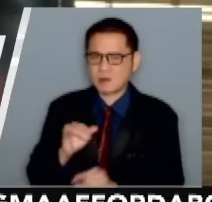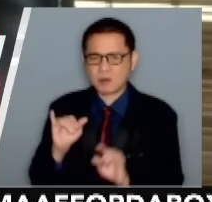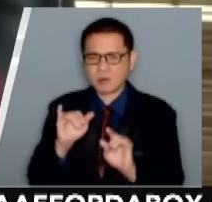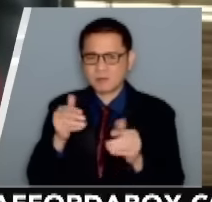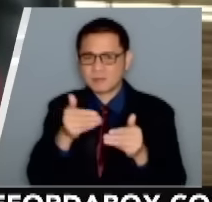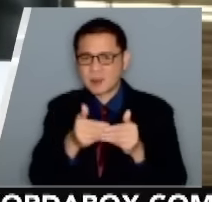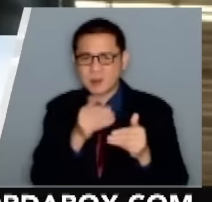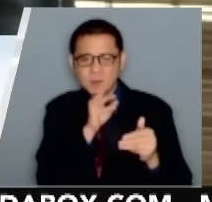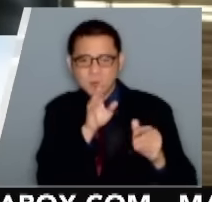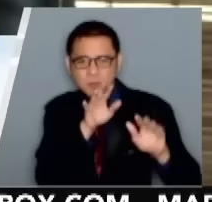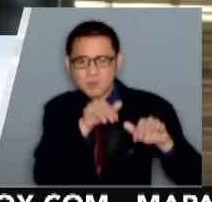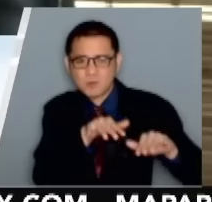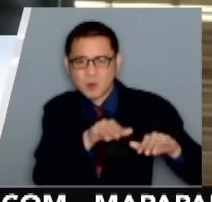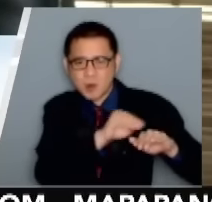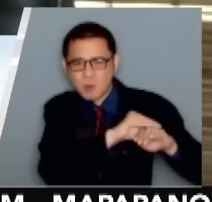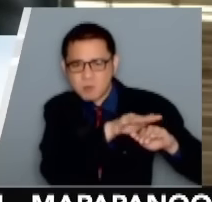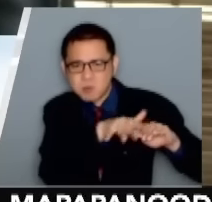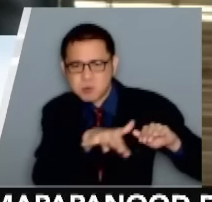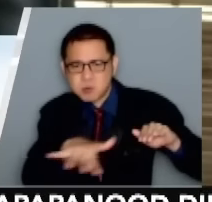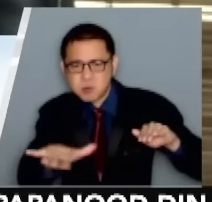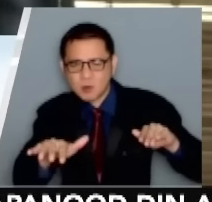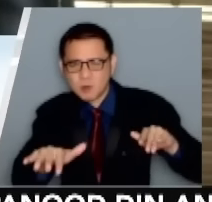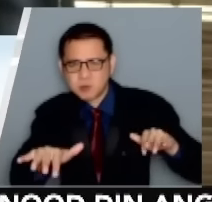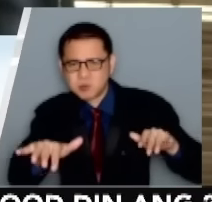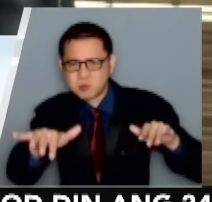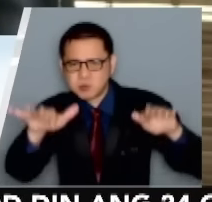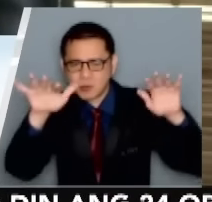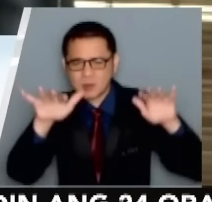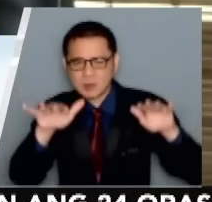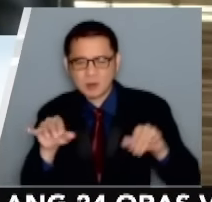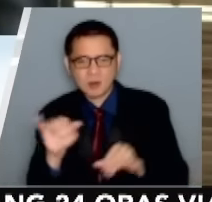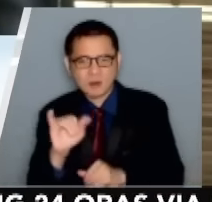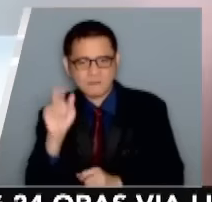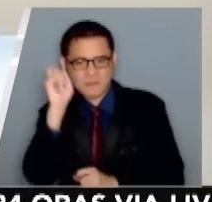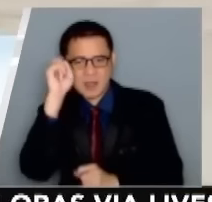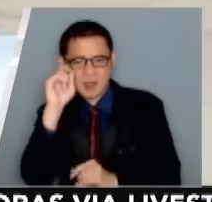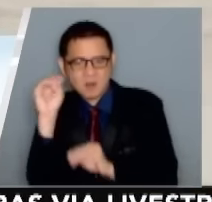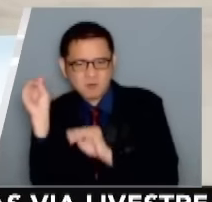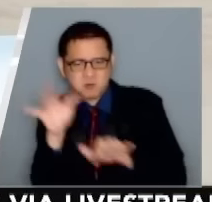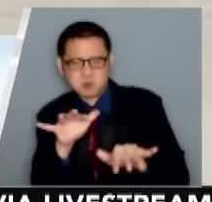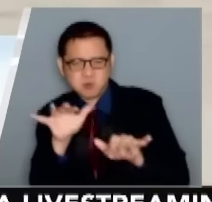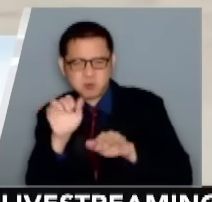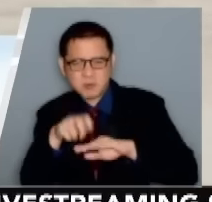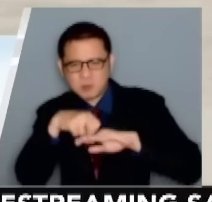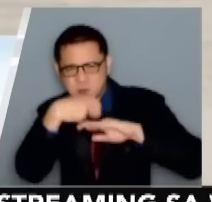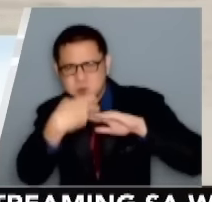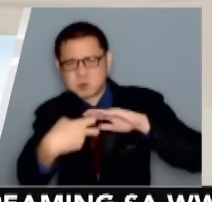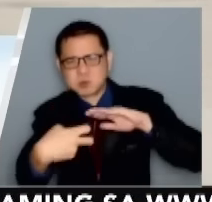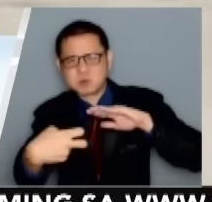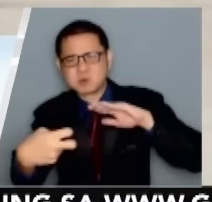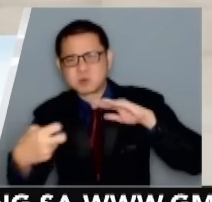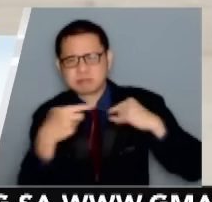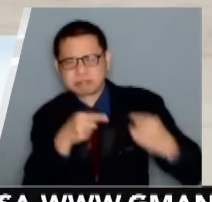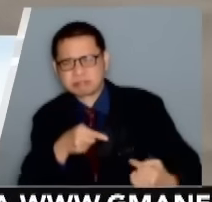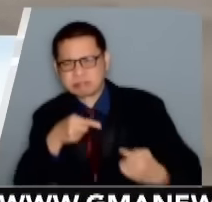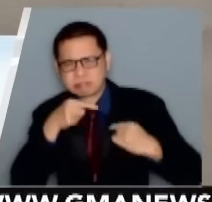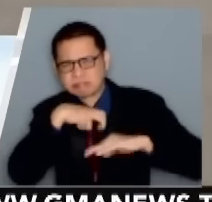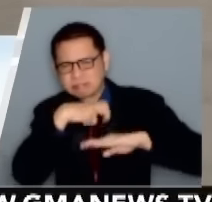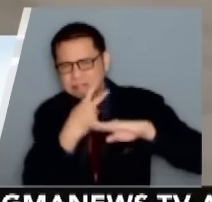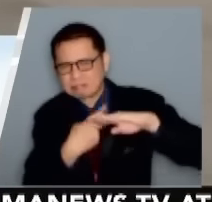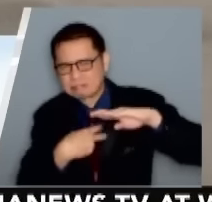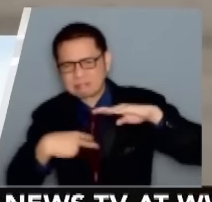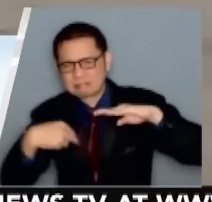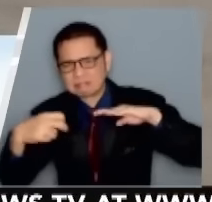Tsaka flowing talaga yung tubig. Oo, baka na siya doon, hindi na niya nakaya. Kasagsagan din ng bagyo nang lumabas ang